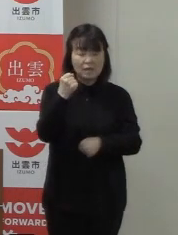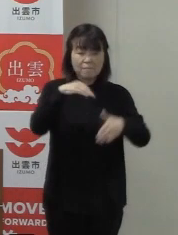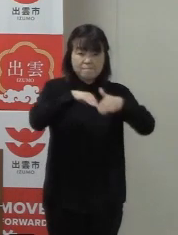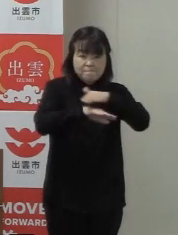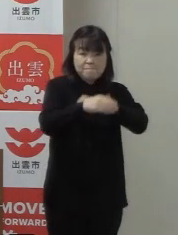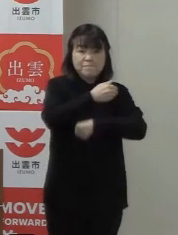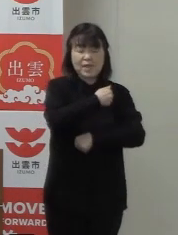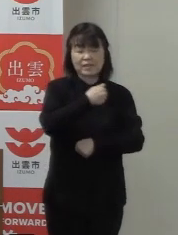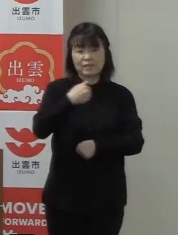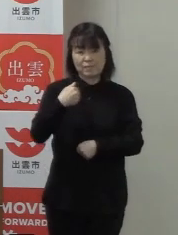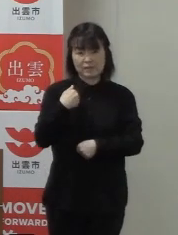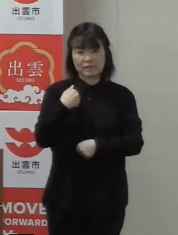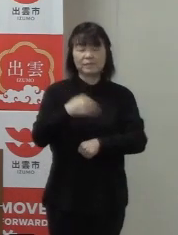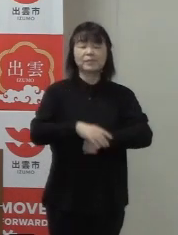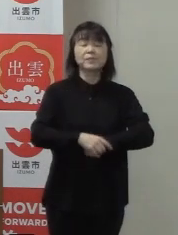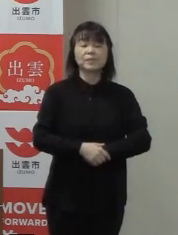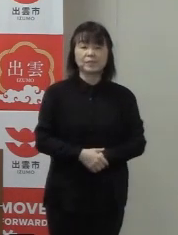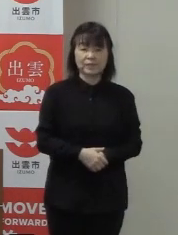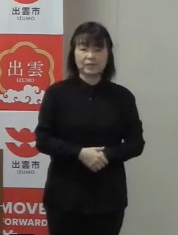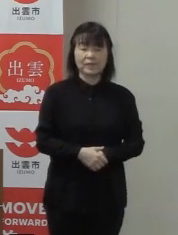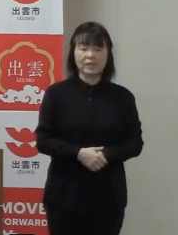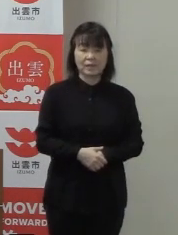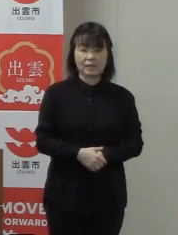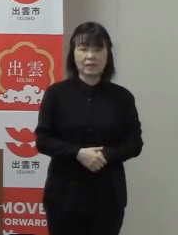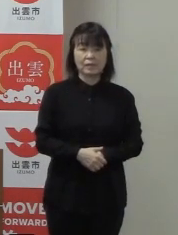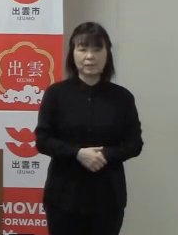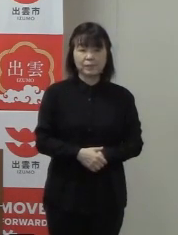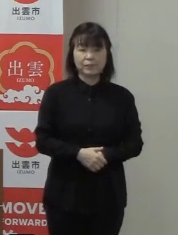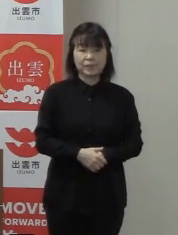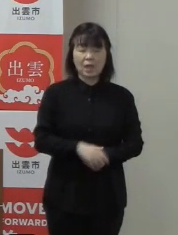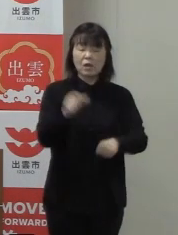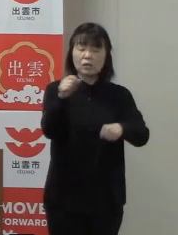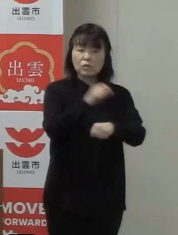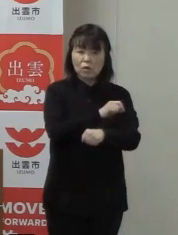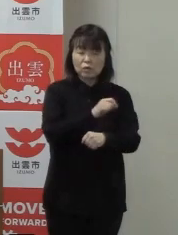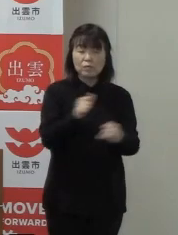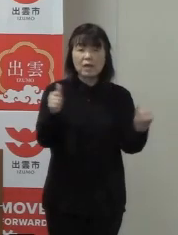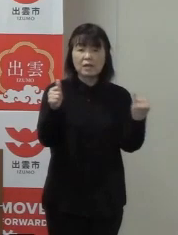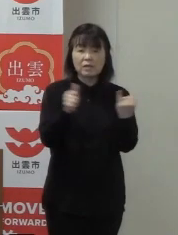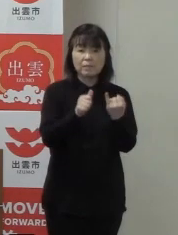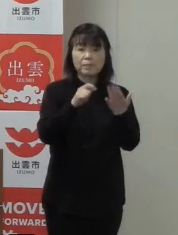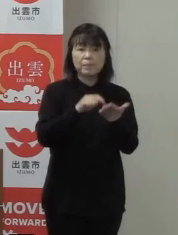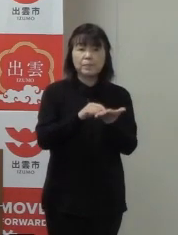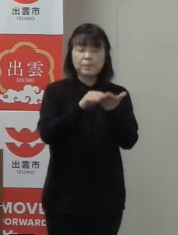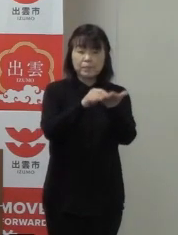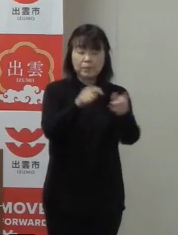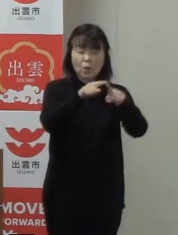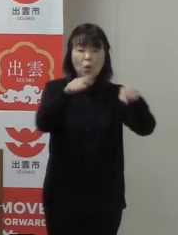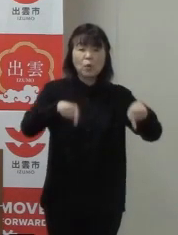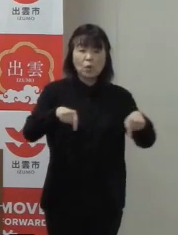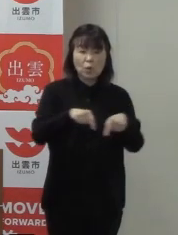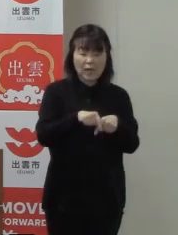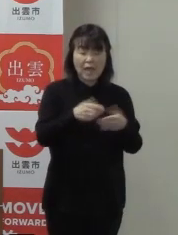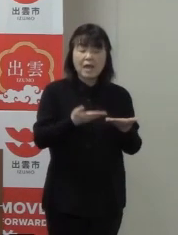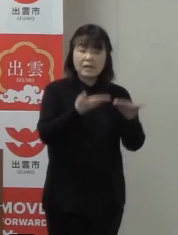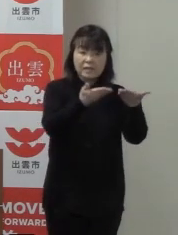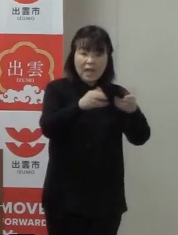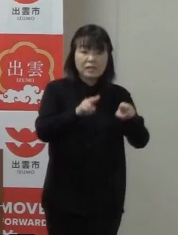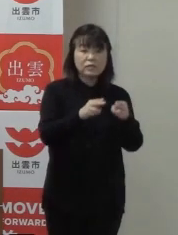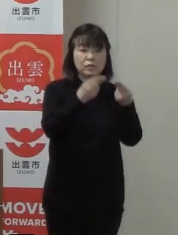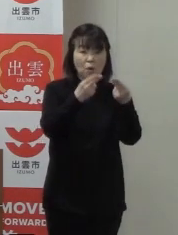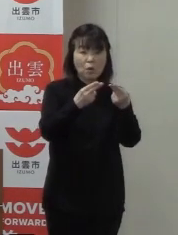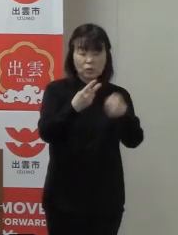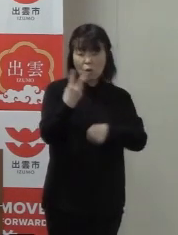このセットの内容でありますが、オリジナル婚姻届、これは提出用と2人の記念用がございます。そ